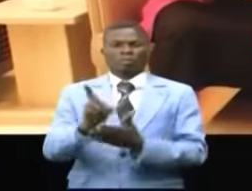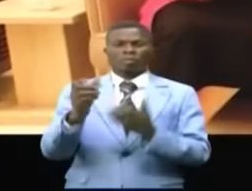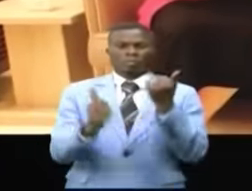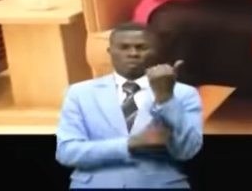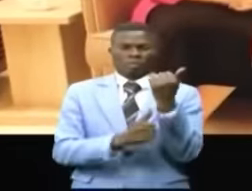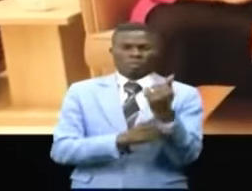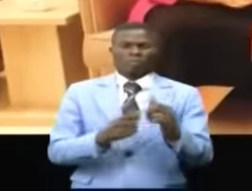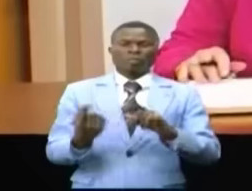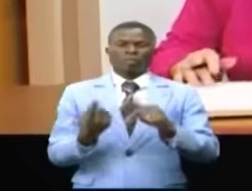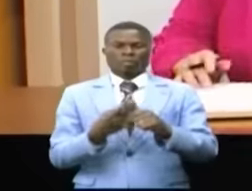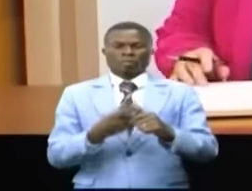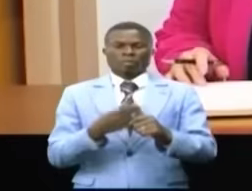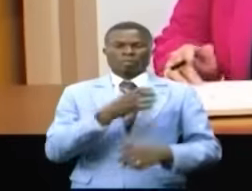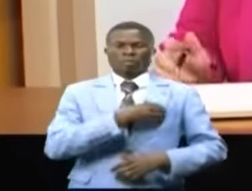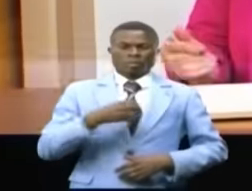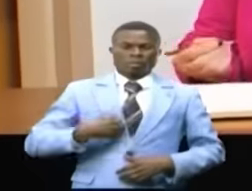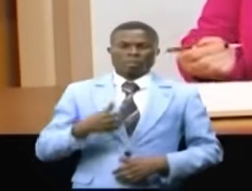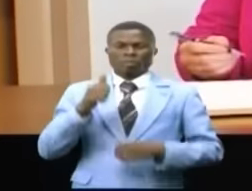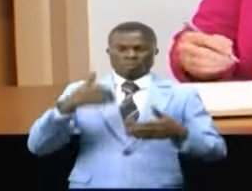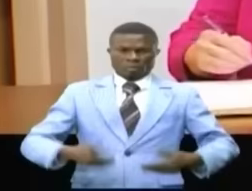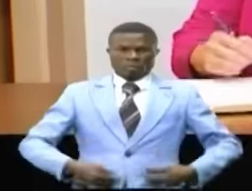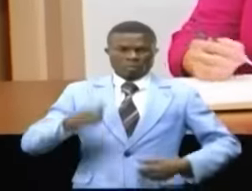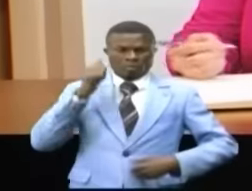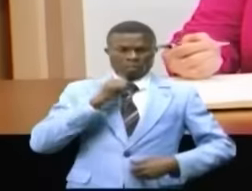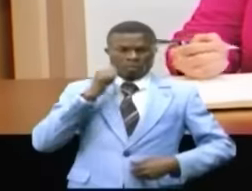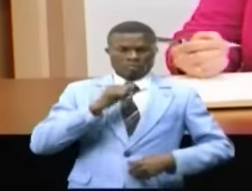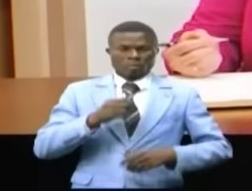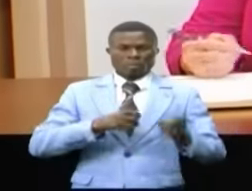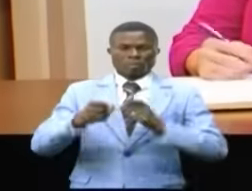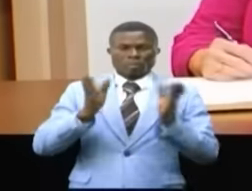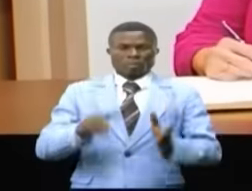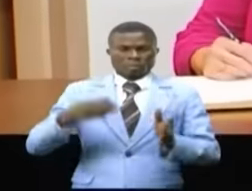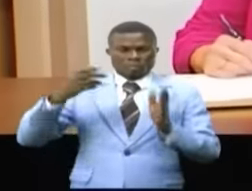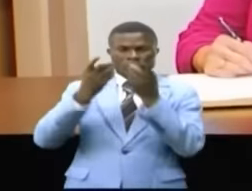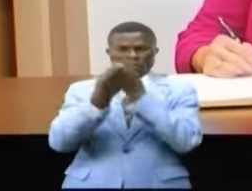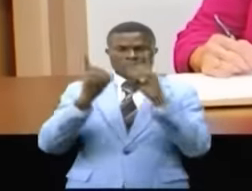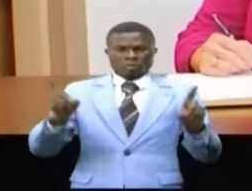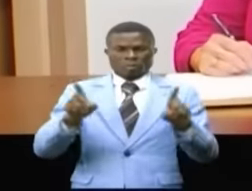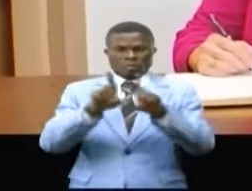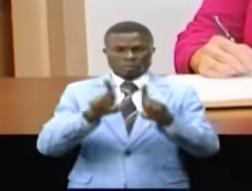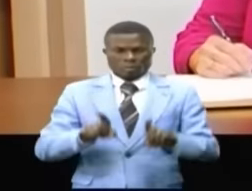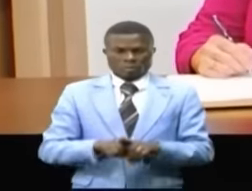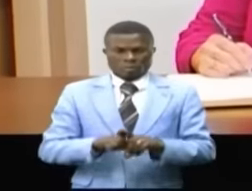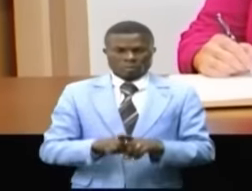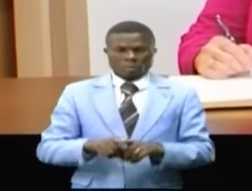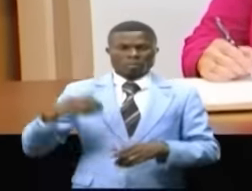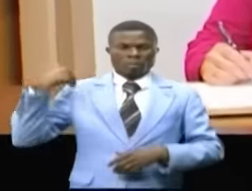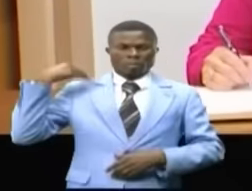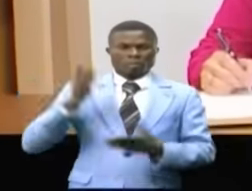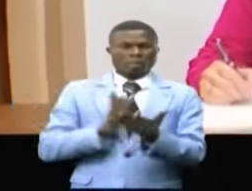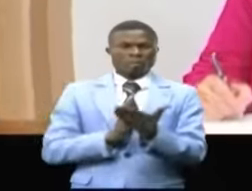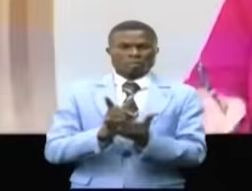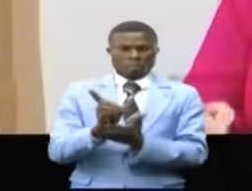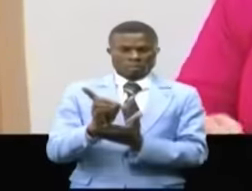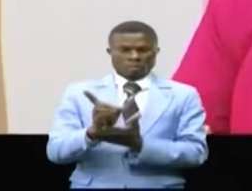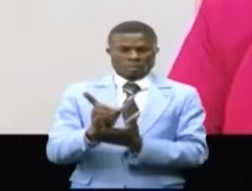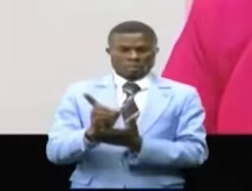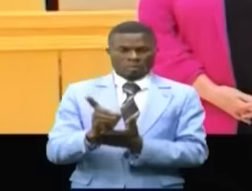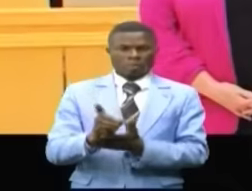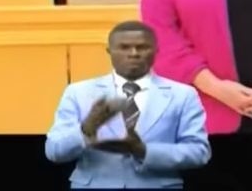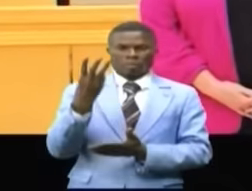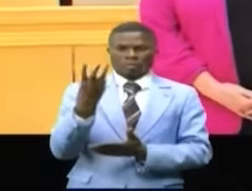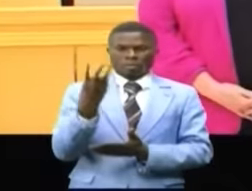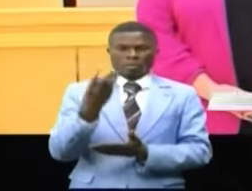en particulier pour les femmes et les filles, la gouvernance démocratique ainsi que l'état des droits notamment. Ces trois